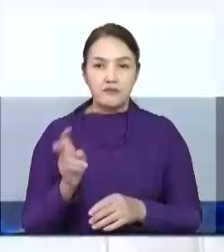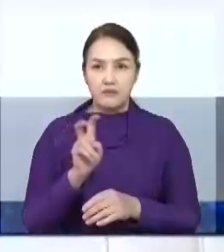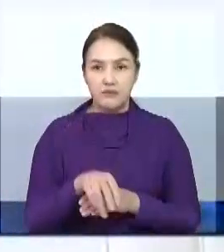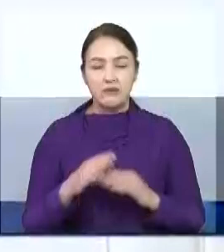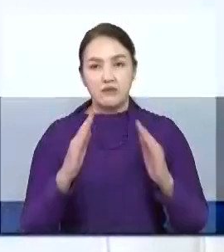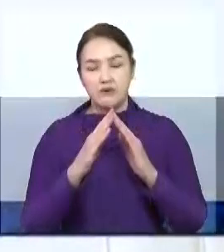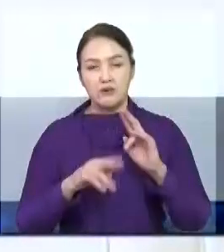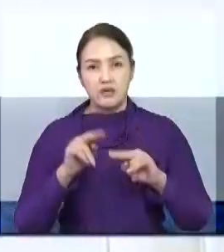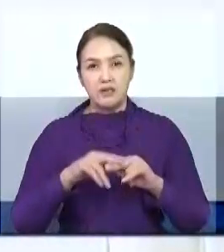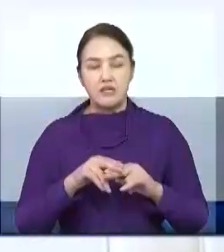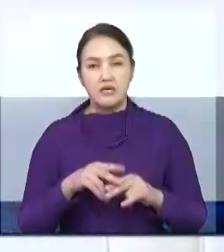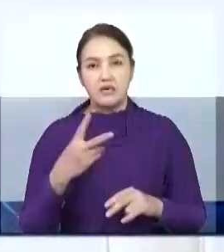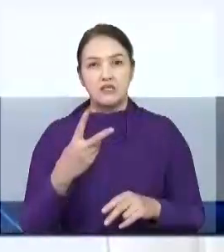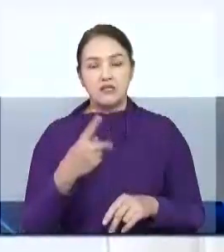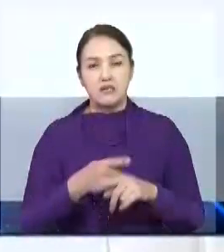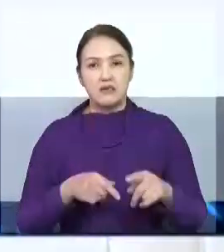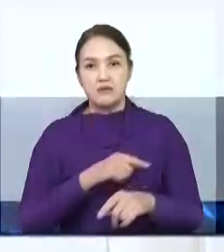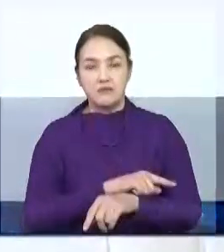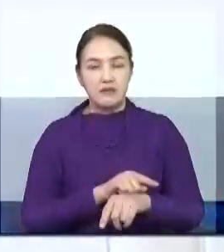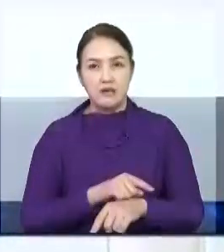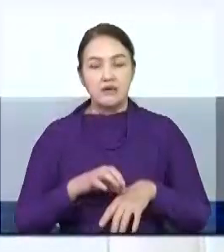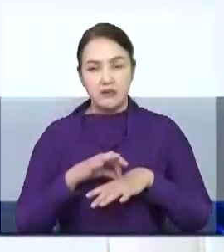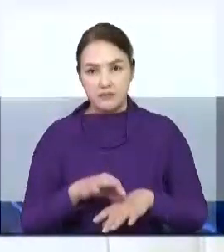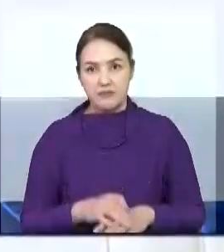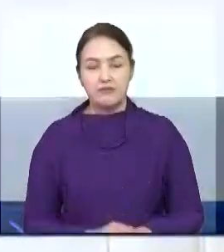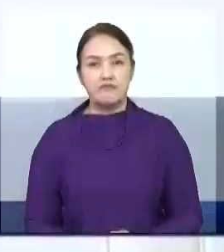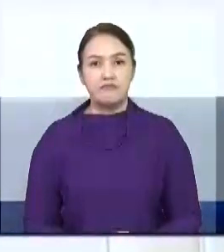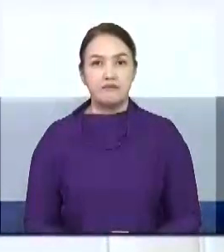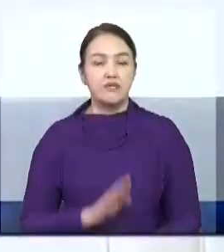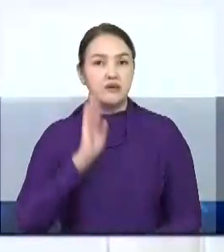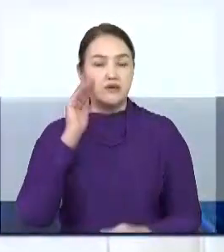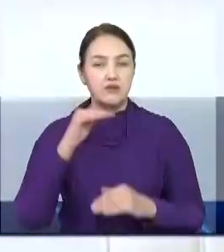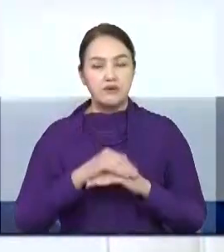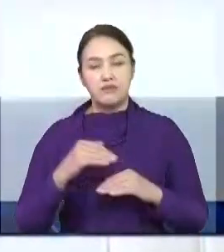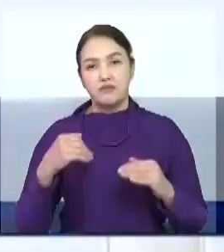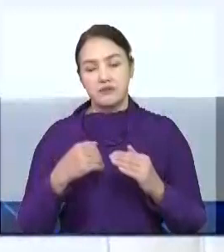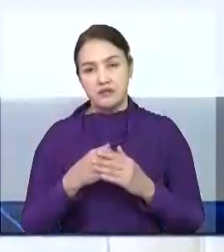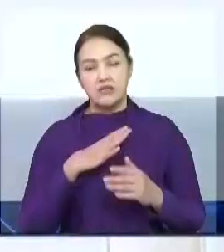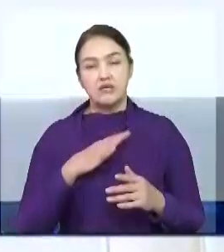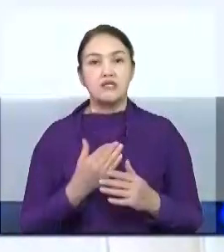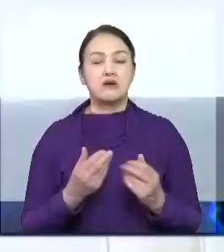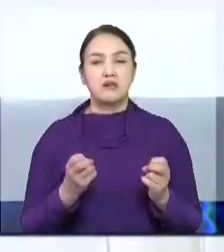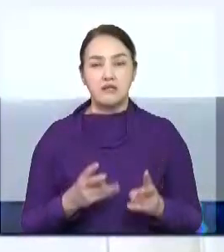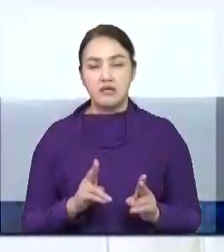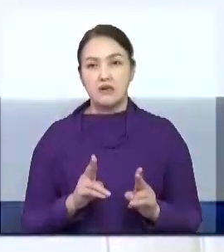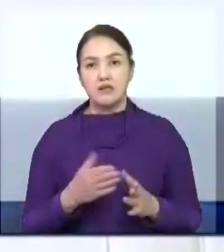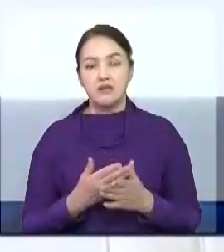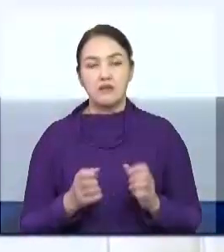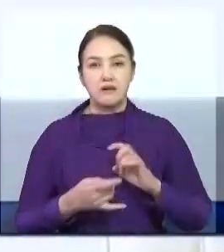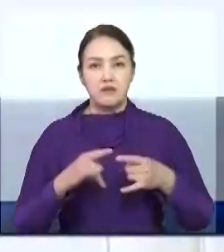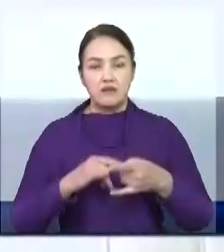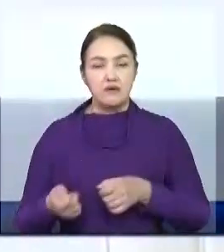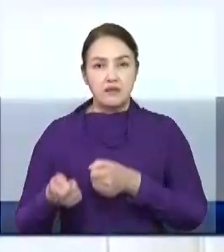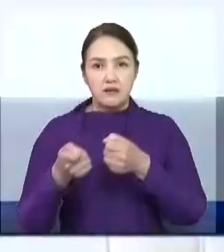үй салатын орынға 2,5 сағат жүрдік. Енді ауыр техникалар енді есептей беріңіз, таңертең шықса кешке дейін жетеді деген сияқты. Бұл жерде міндетті түрде кірпіш тасылады,